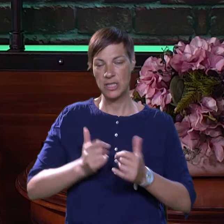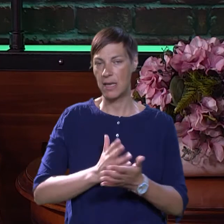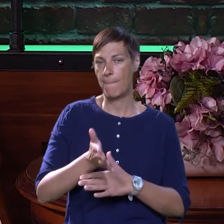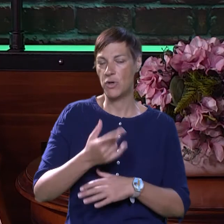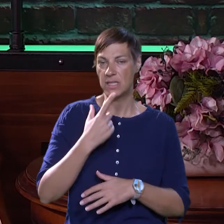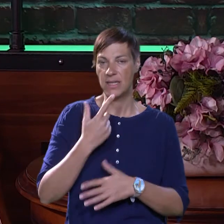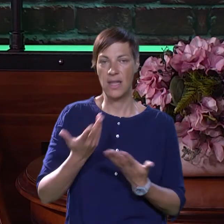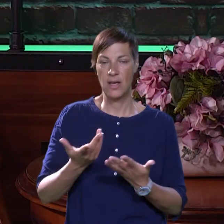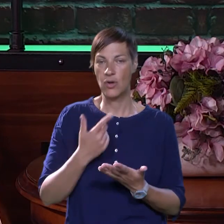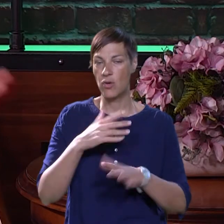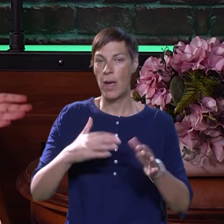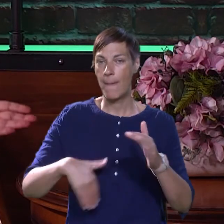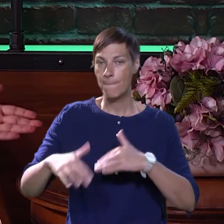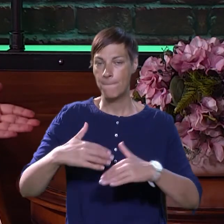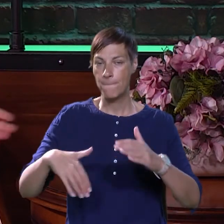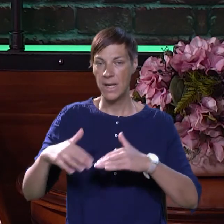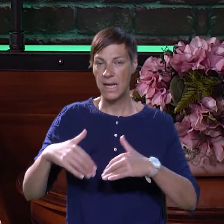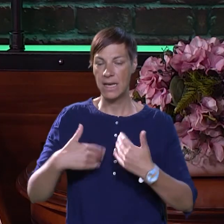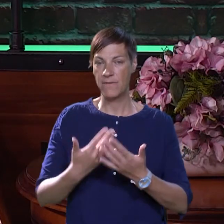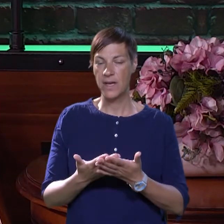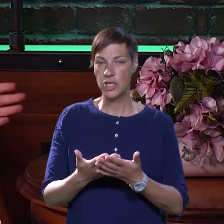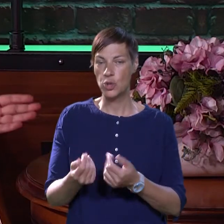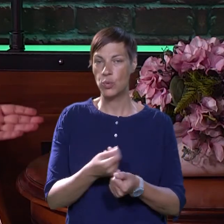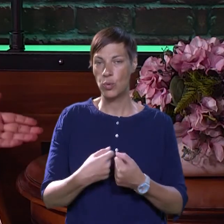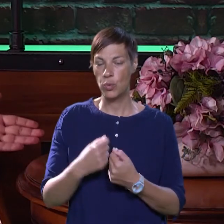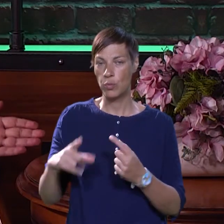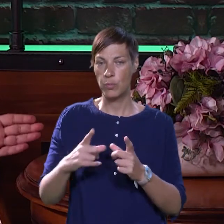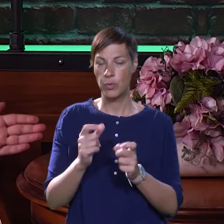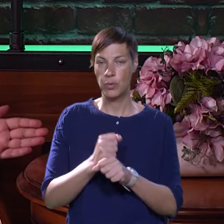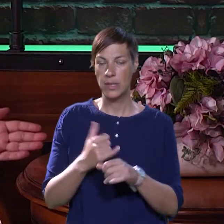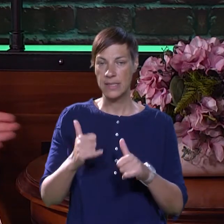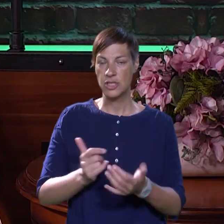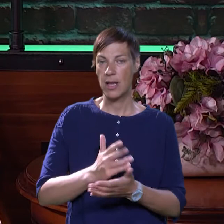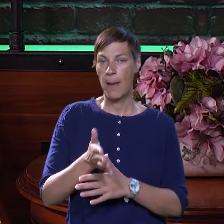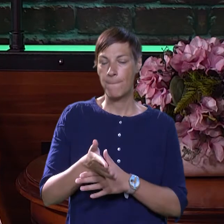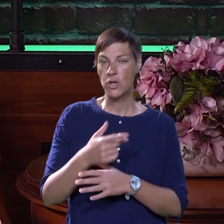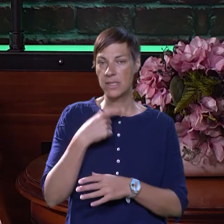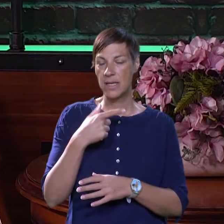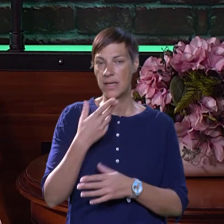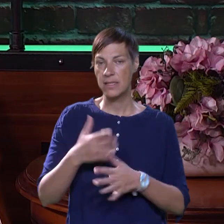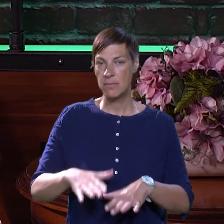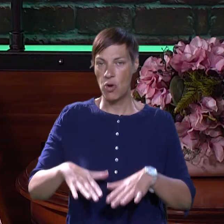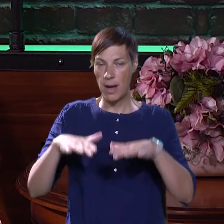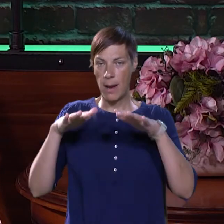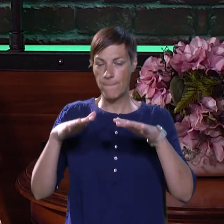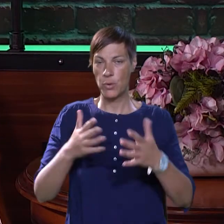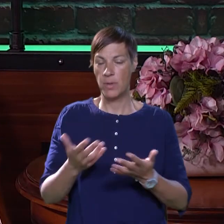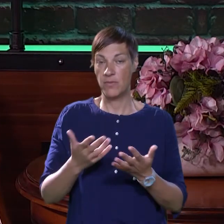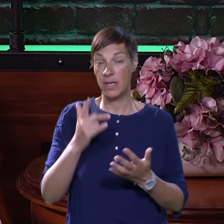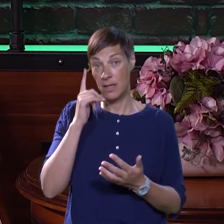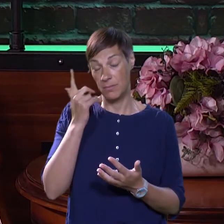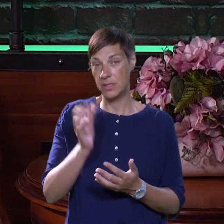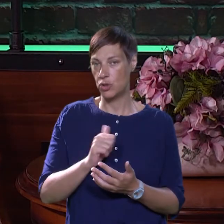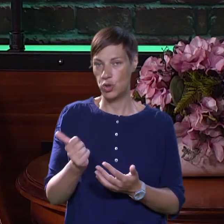ne možete vi poslati nekoga koji je plivač, recimo, u plivačkom klubu Jug i sad ćete ga poslati recimo na poplavu negdje